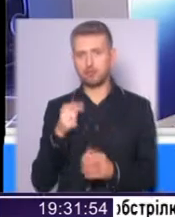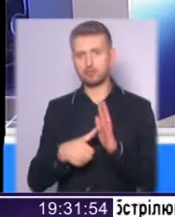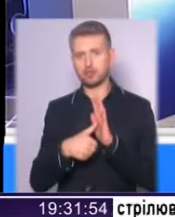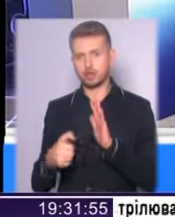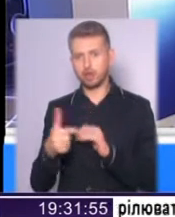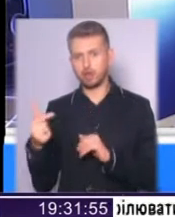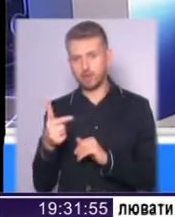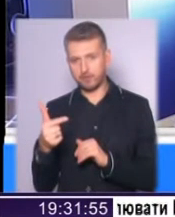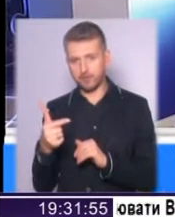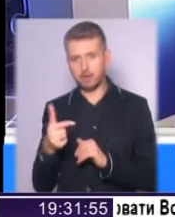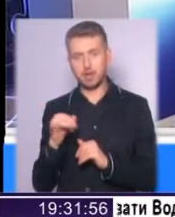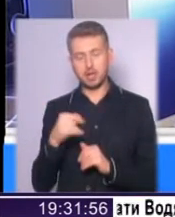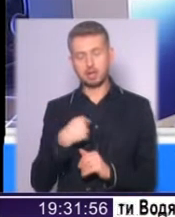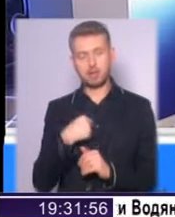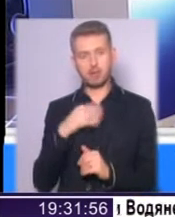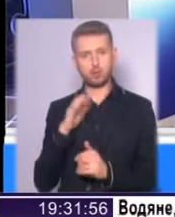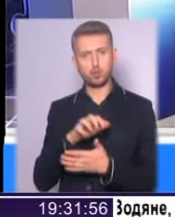не